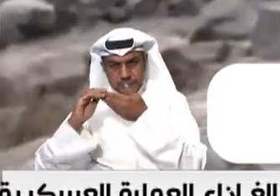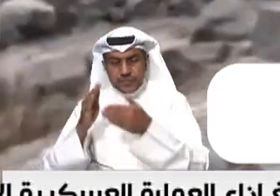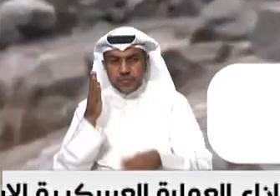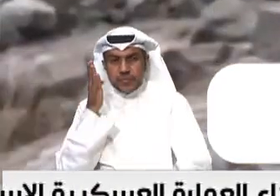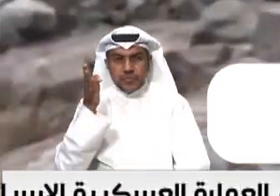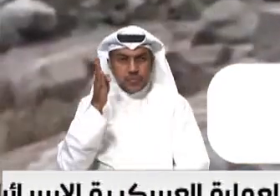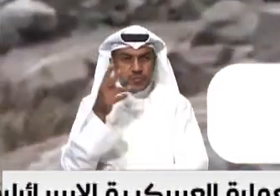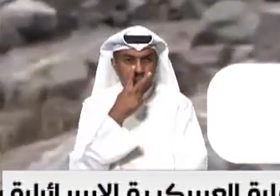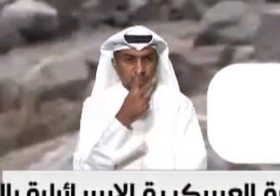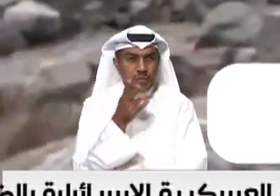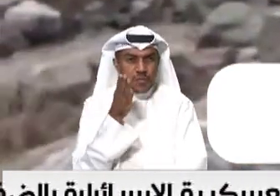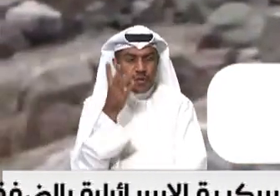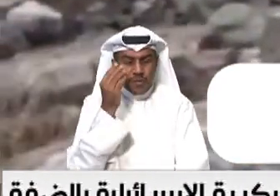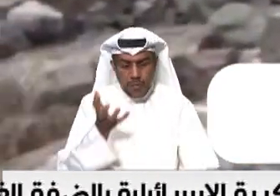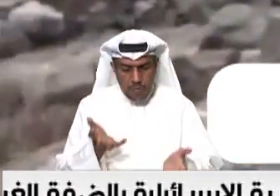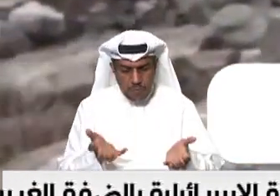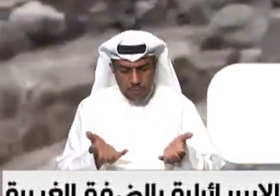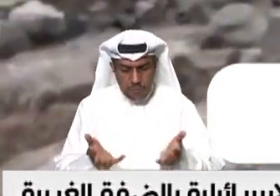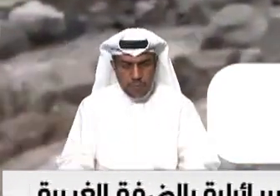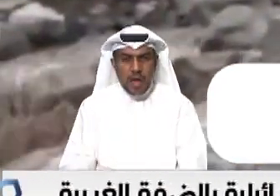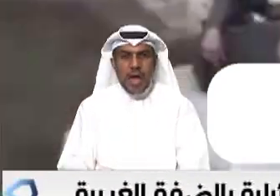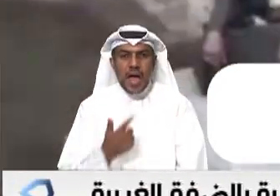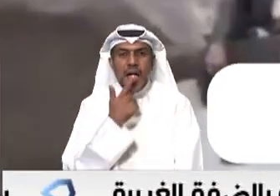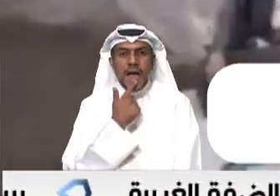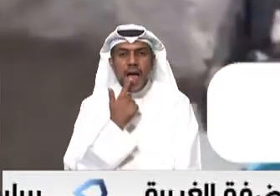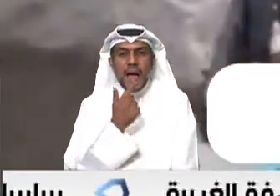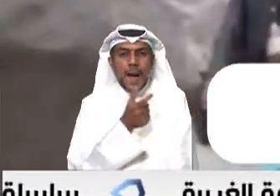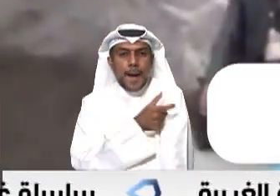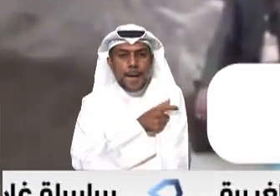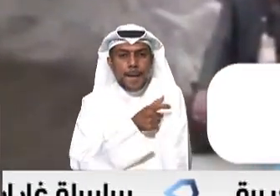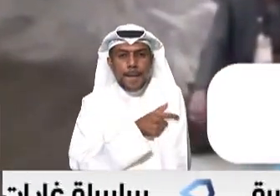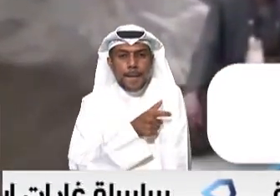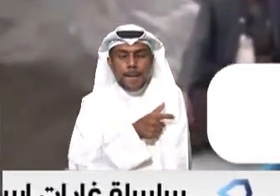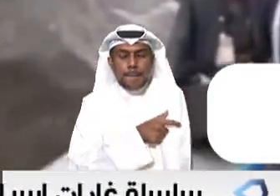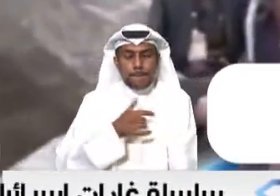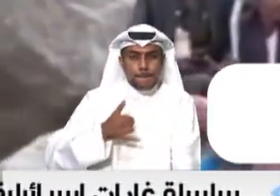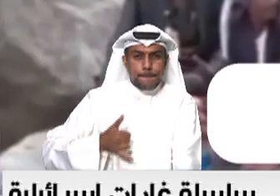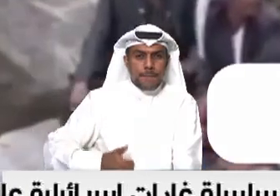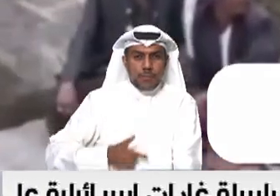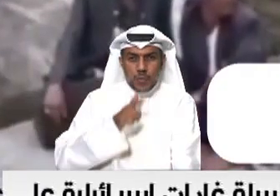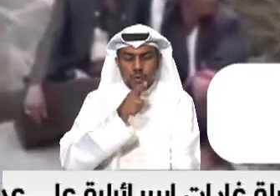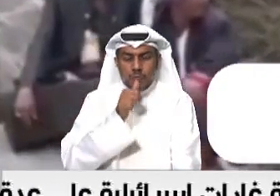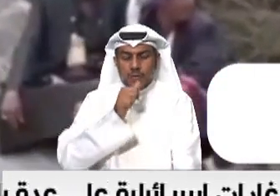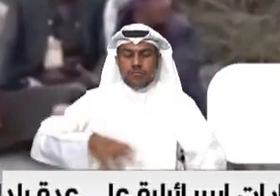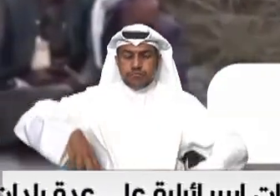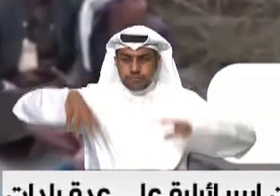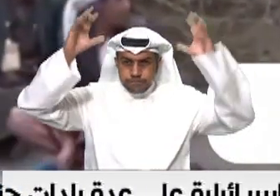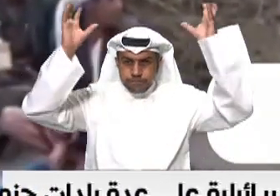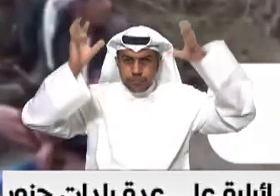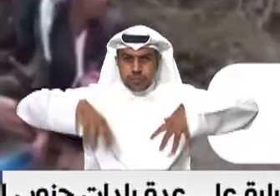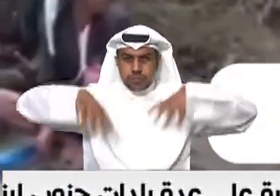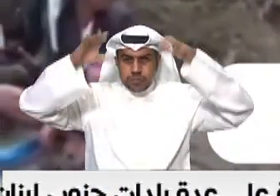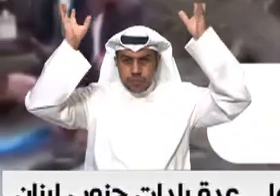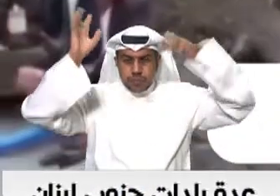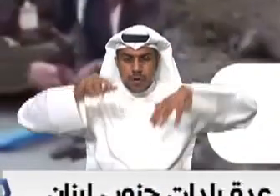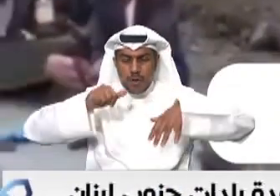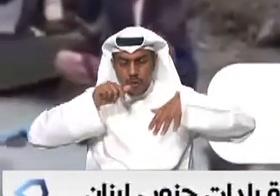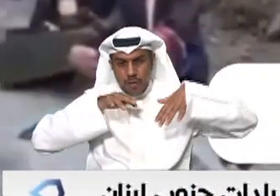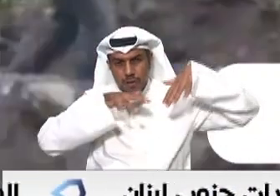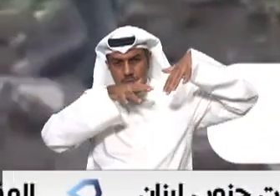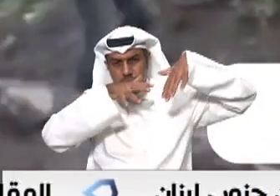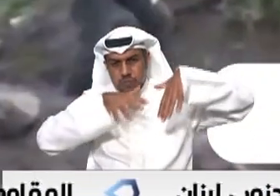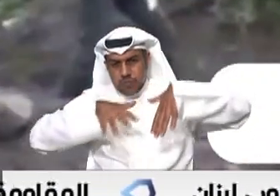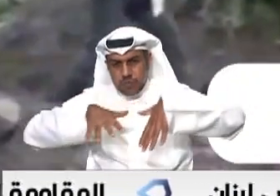ومساعدة سكانها. جمعية الهلال الأحمر اليمني أوضحت أن استمرار هطول الأمطار وتدفقات السيول التي جرفت المفقودين